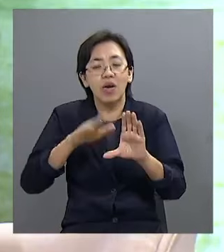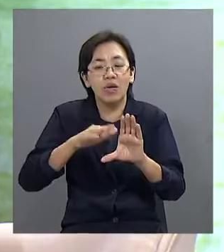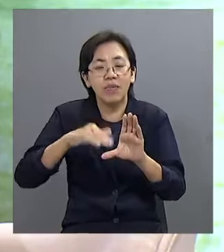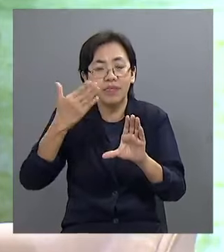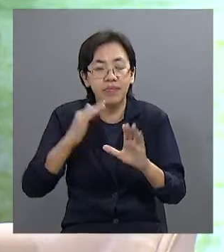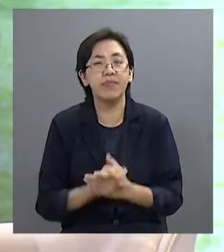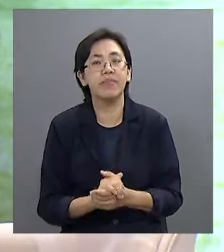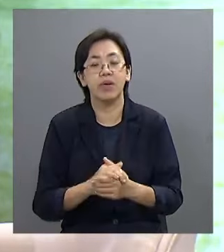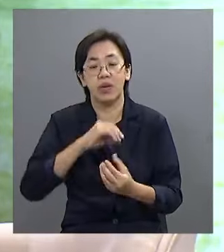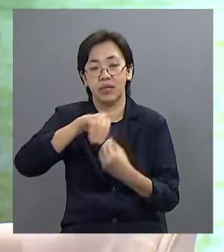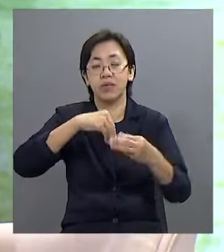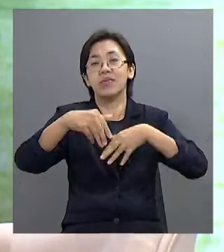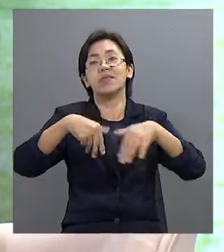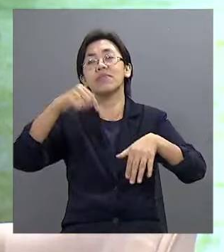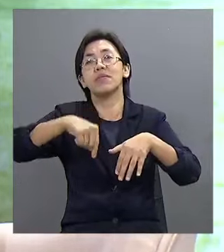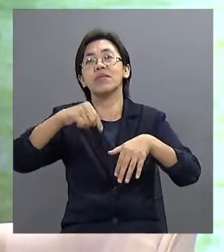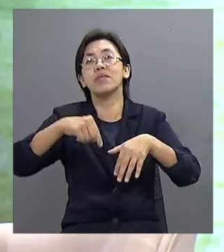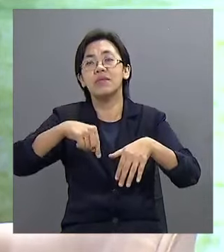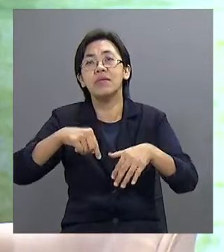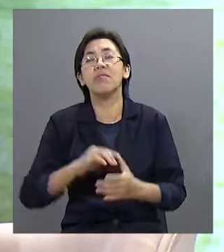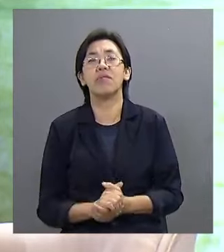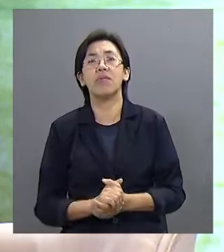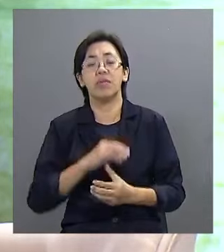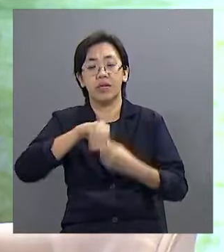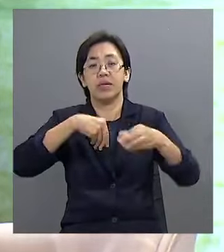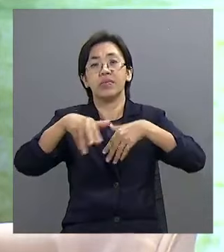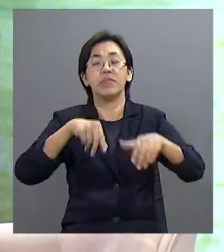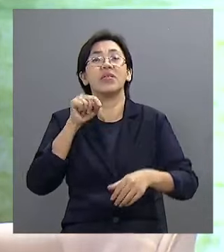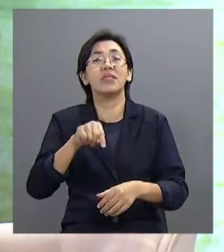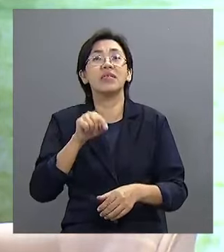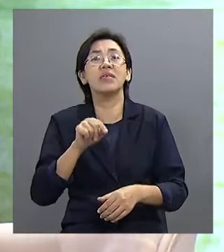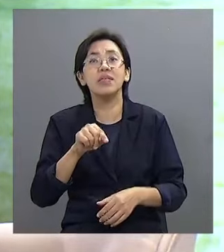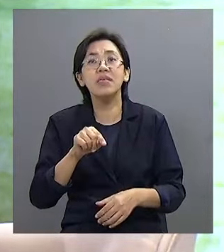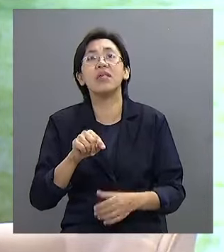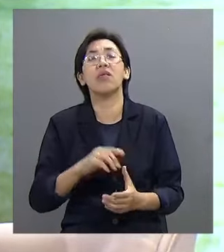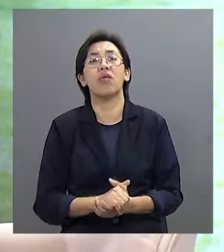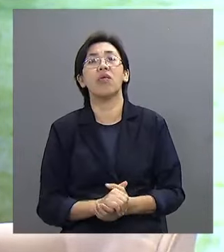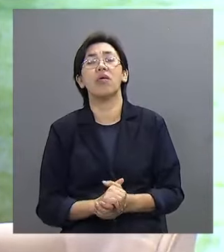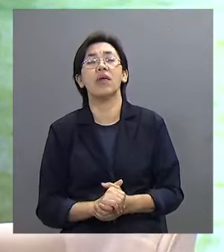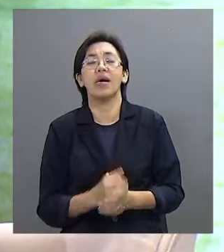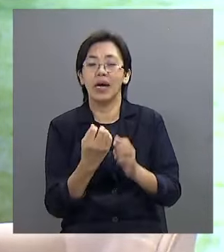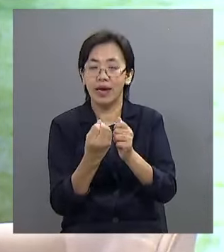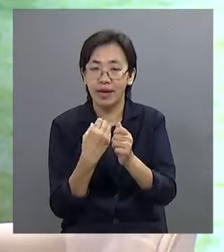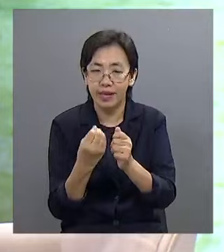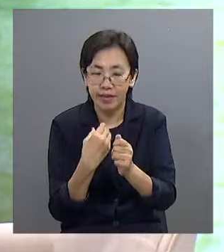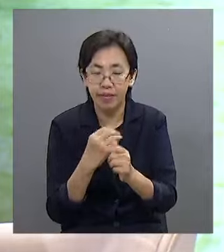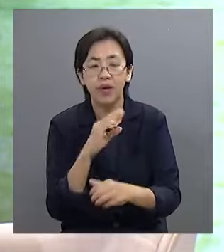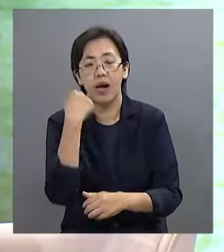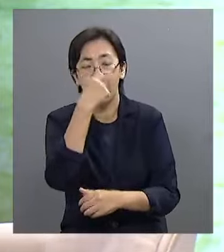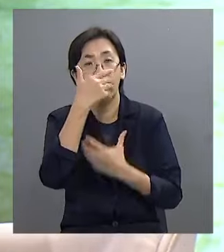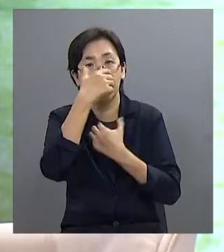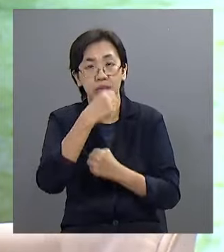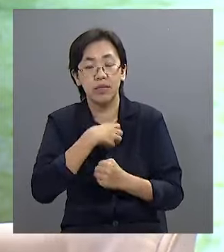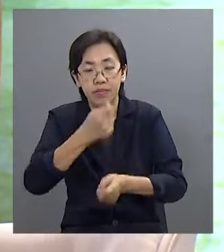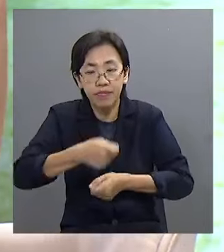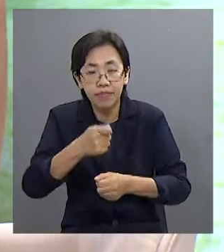นี้เนี่ยคุณผู้ชมเขาบอกว่าเขายินดีอย่างยิ่งที่จะให้คำแนะนำนะคะใครที่สนใจก็สามารถไปกันได้นะคะวิส